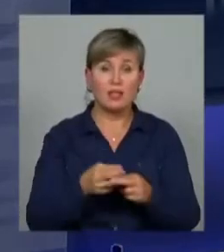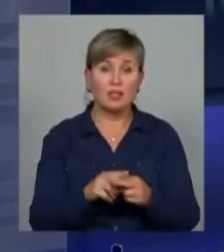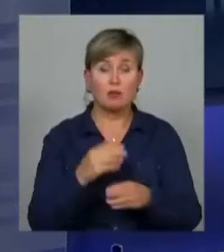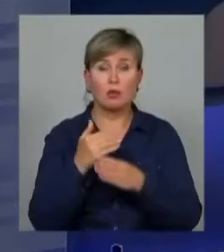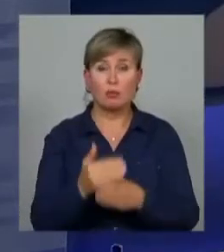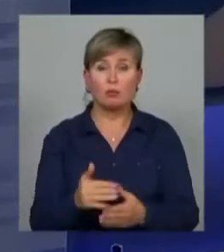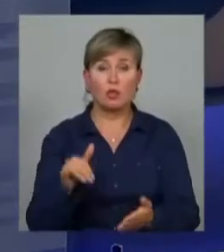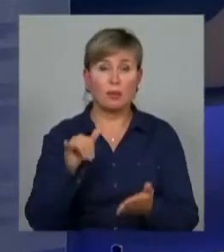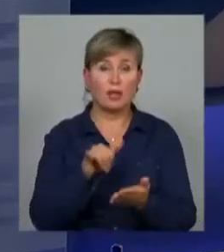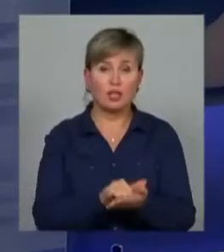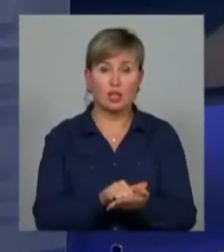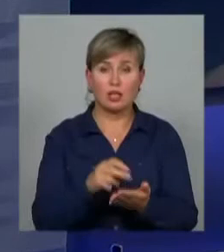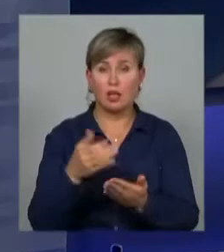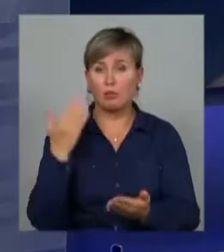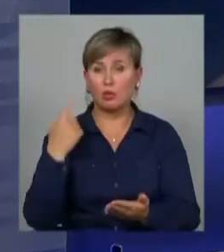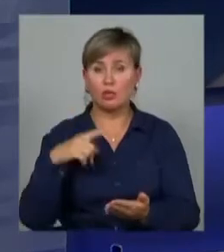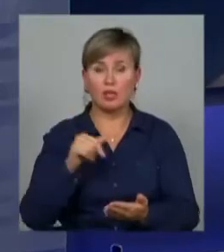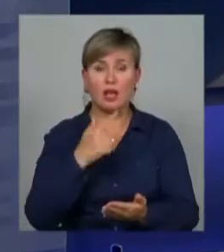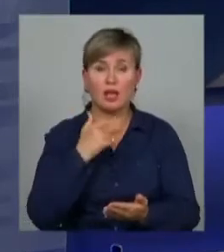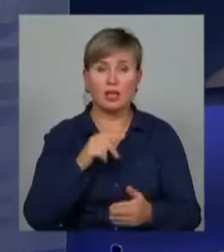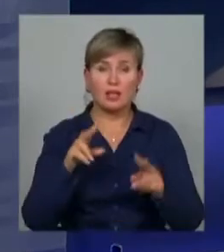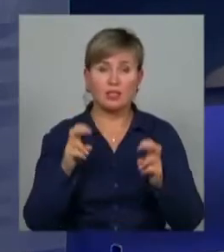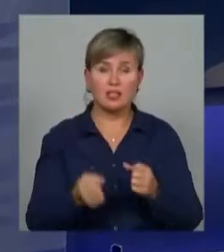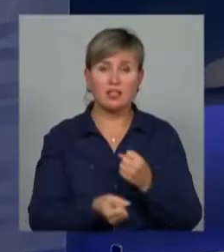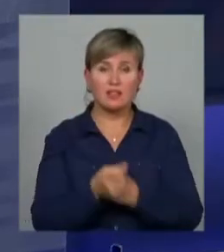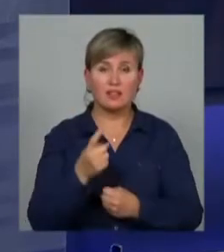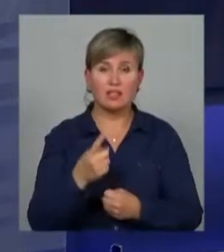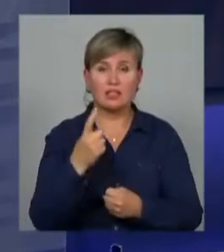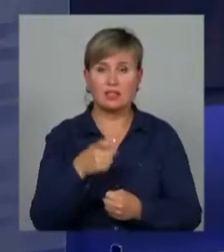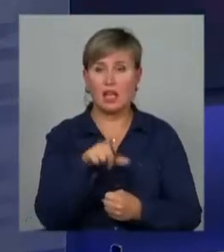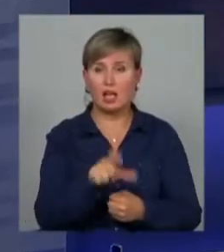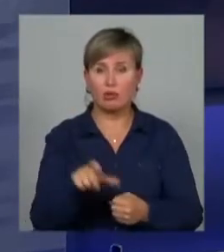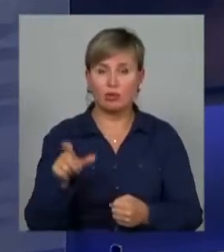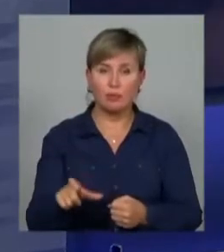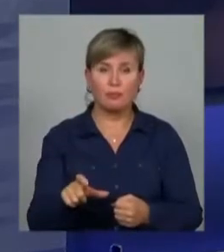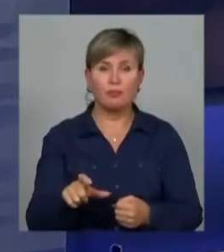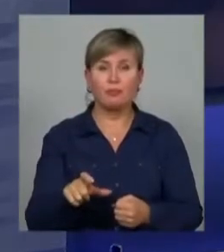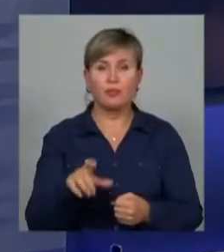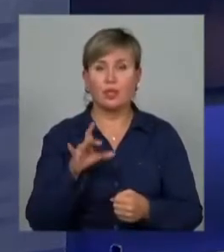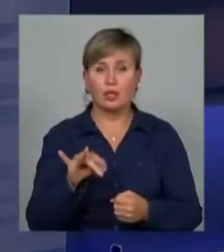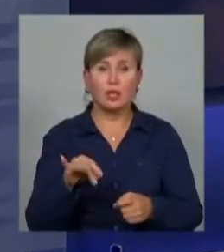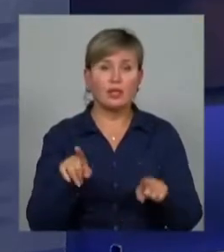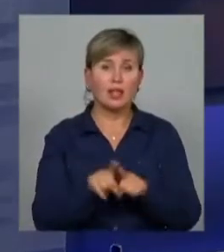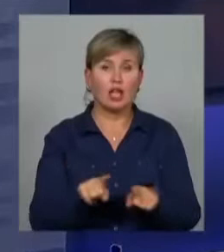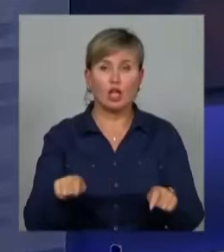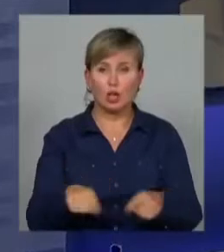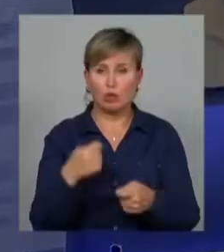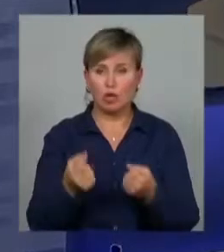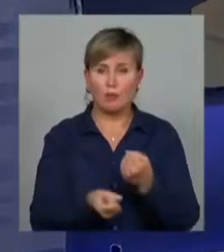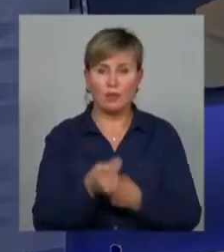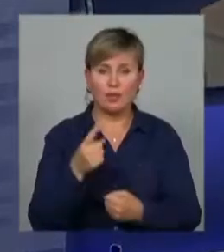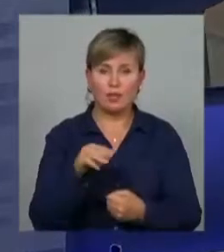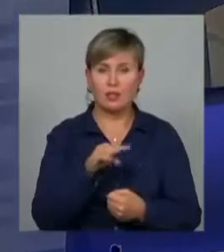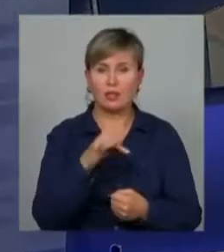помощи приложения на прошлой неделе красный статус выявлен у 100 горожан. Преимущественно подобные нарушения обнаруживают в